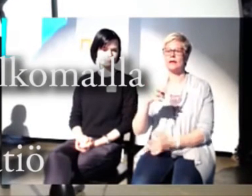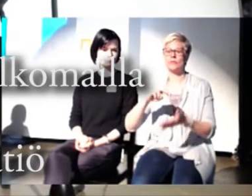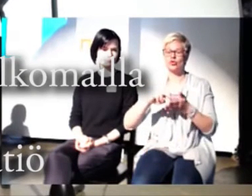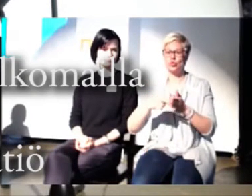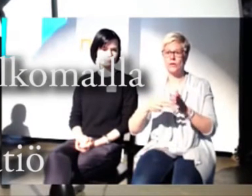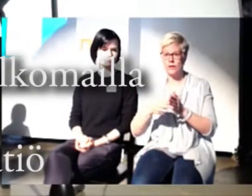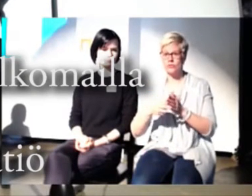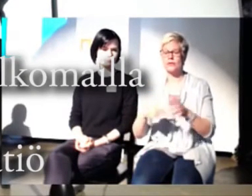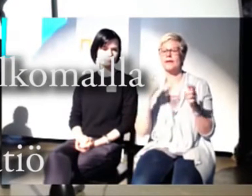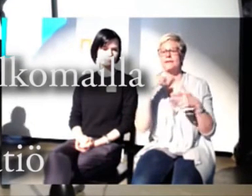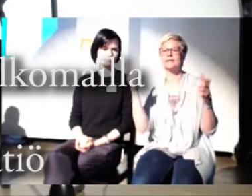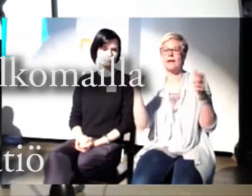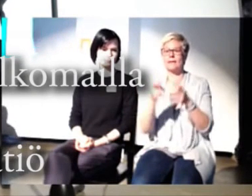residenssitoiminnasta.